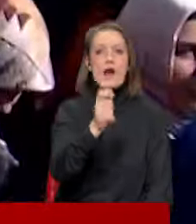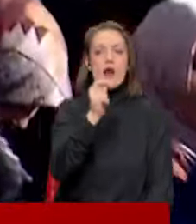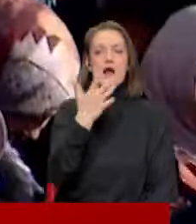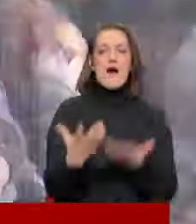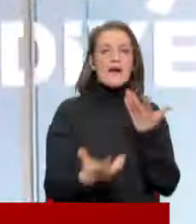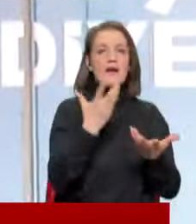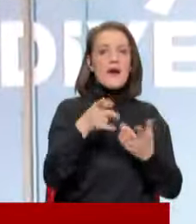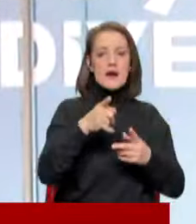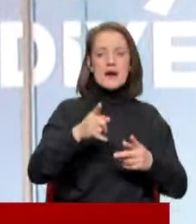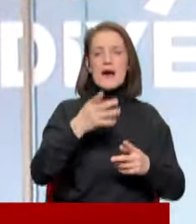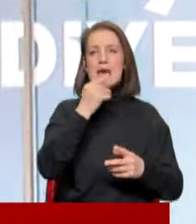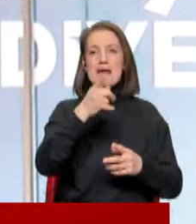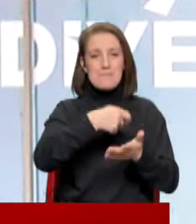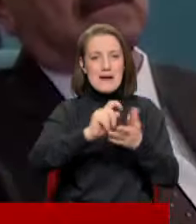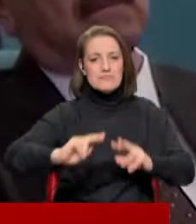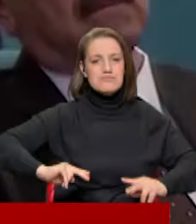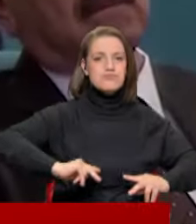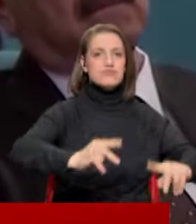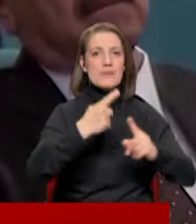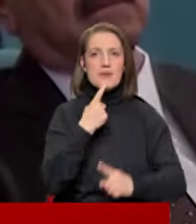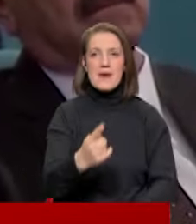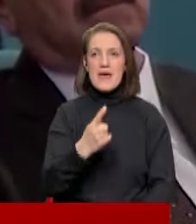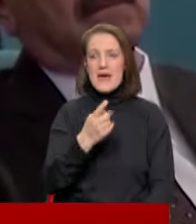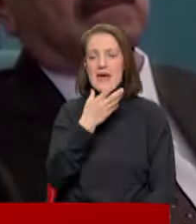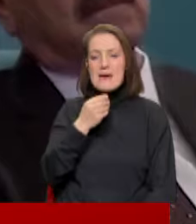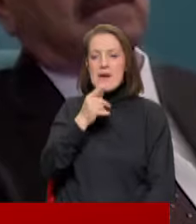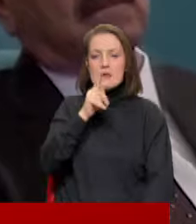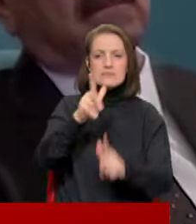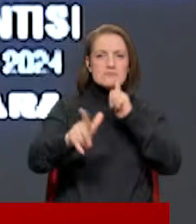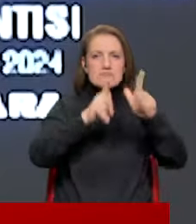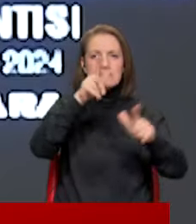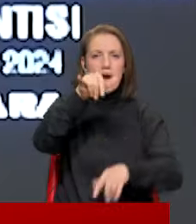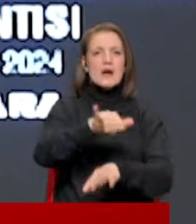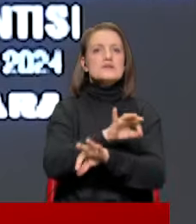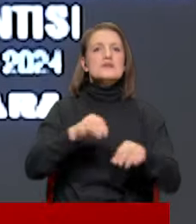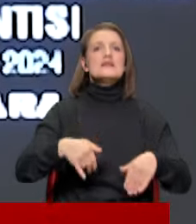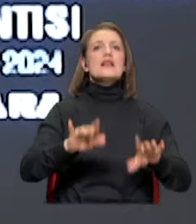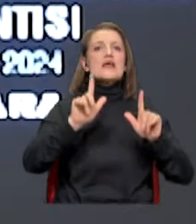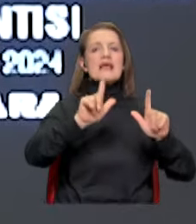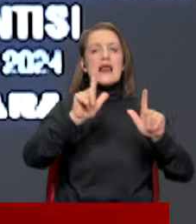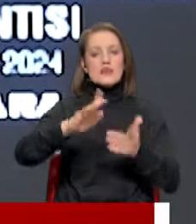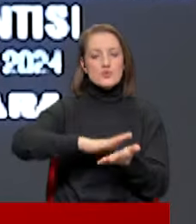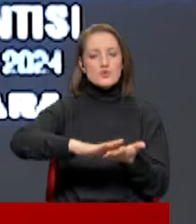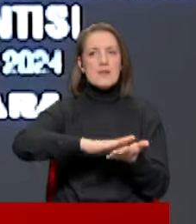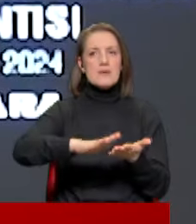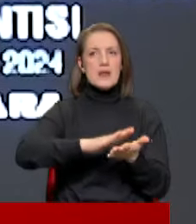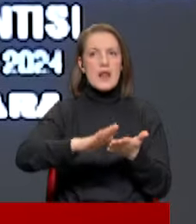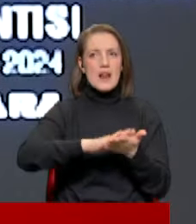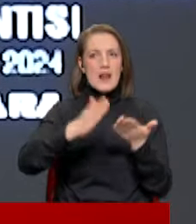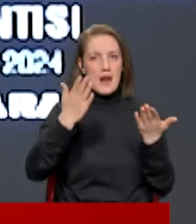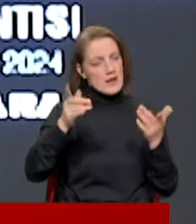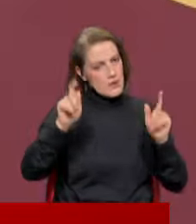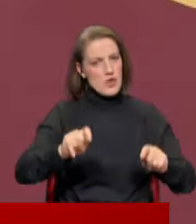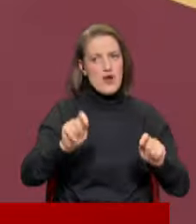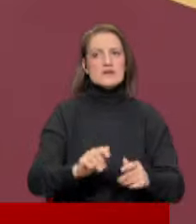bir kaynağı buraya aktarmak demektir emeklilerimizin çağrıları haksız değildir gerekli iyileştirmeler cömertle